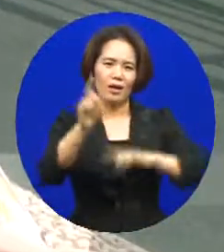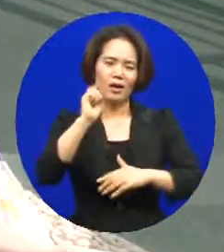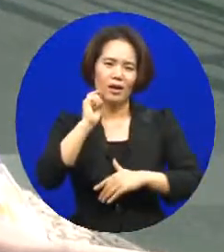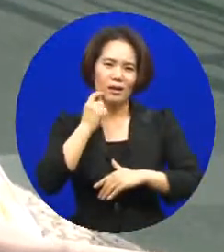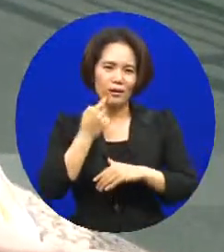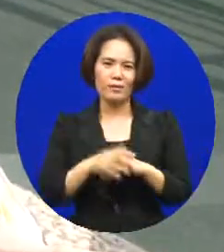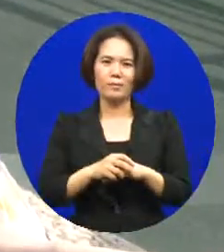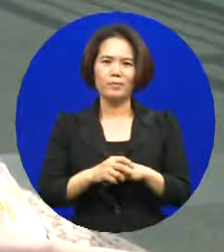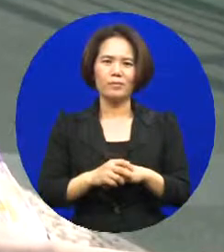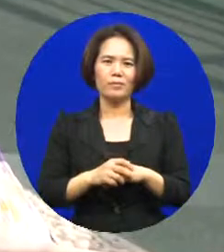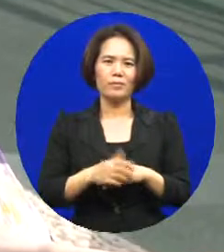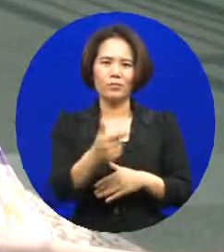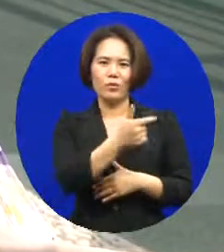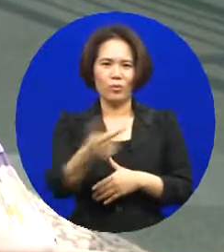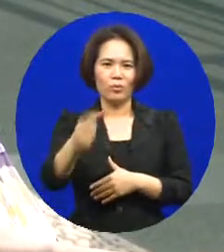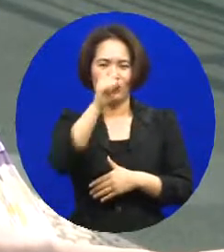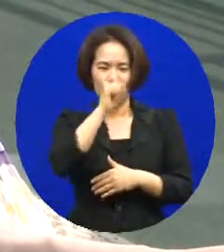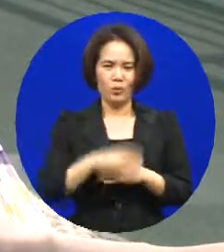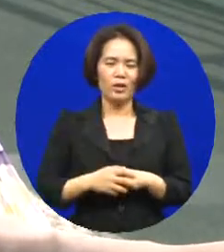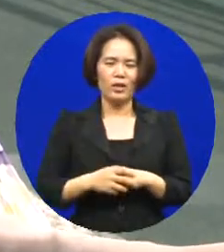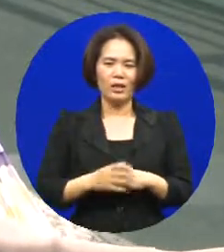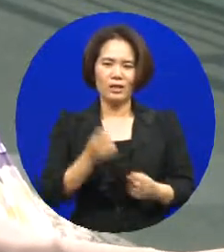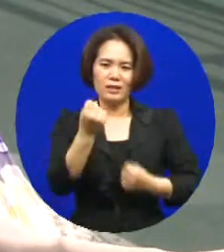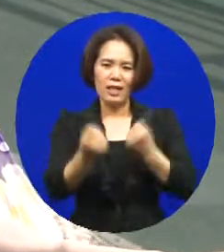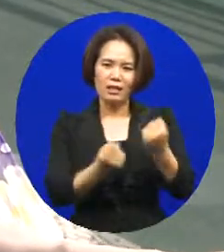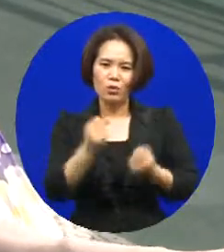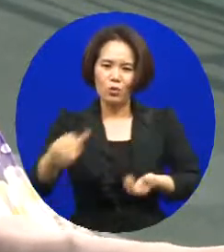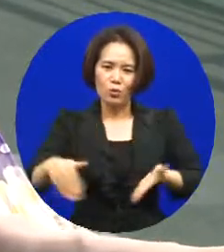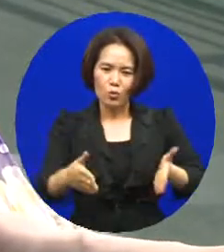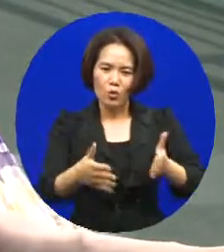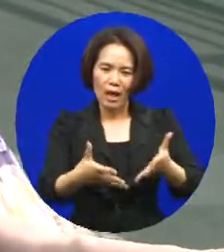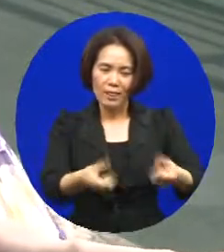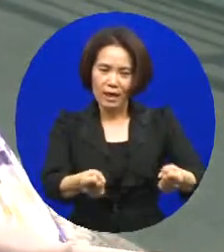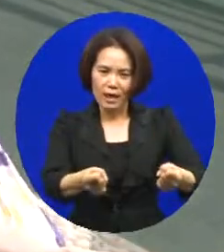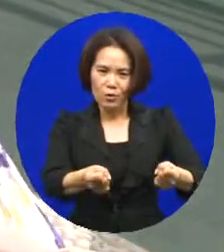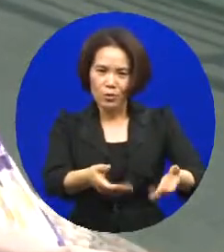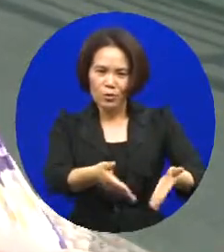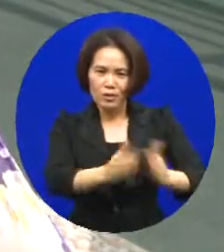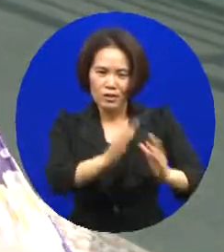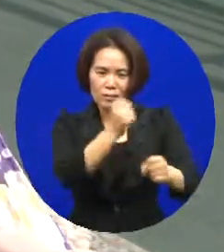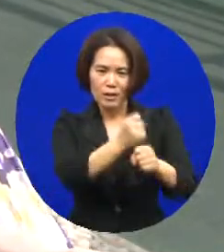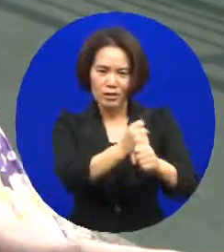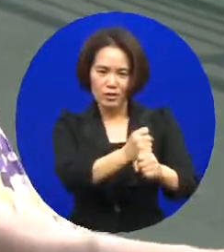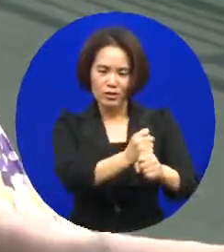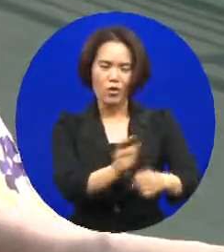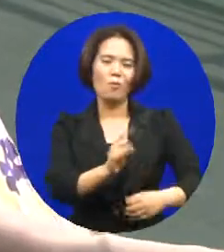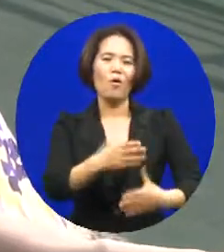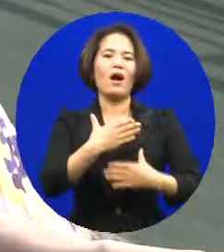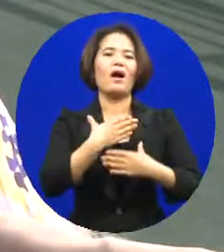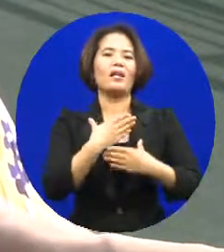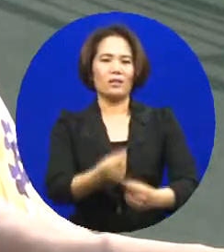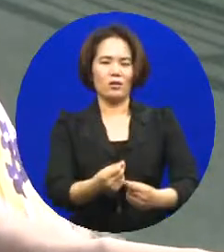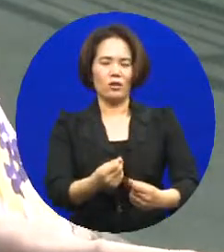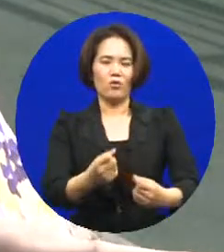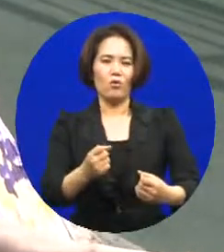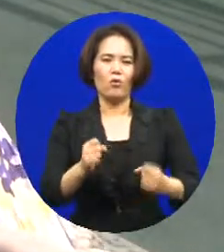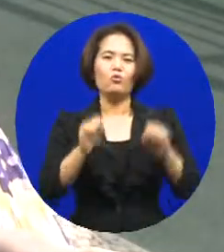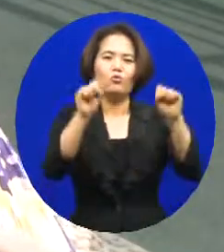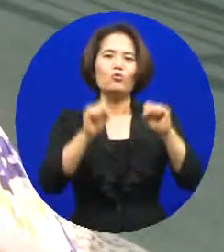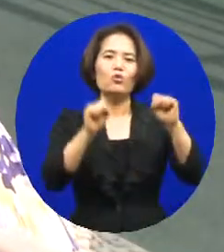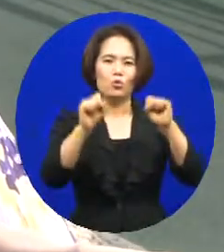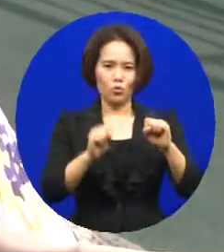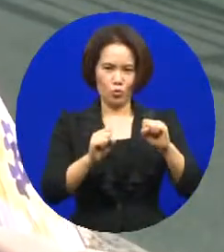아름답고 너무 좋죠. 또 자전거 도로가 이렇게 따로 되어 있어갖고 안전하고 운동도